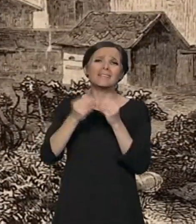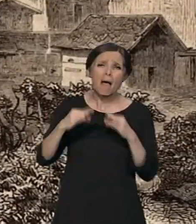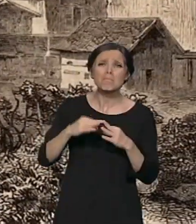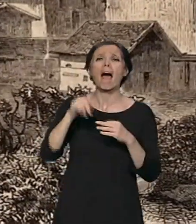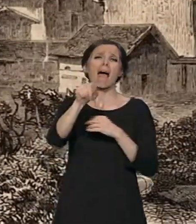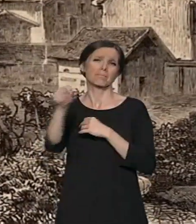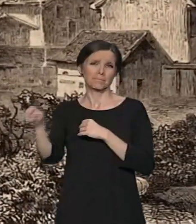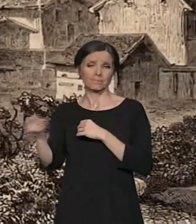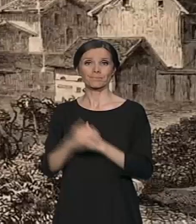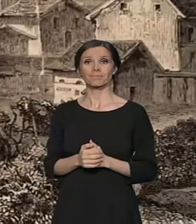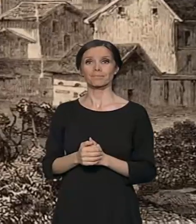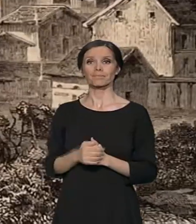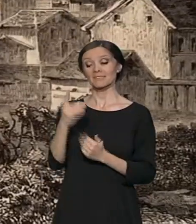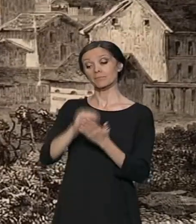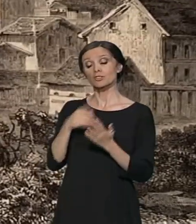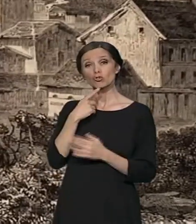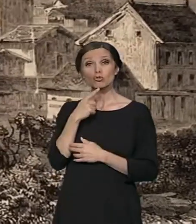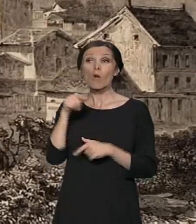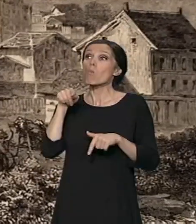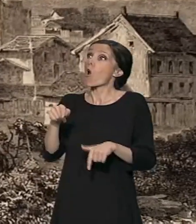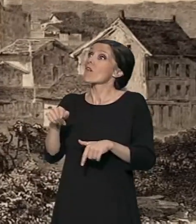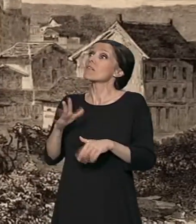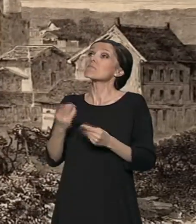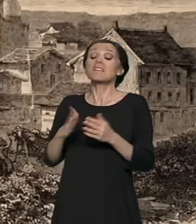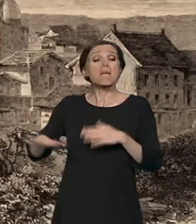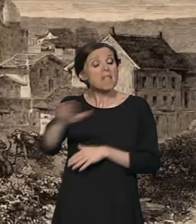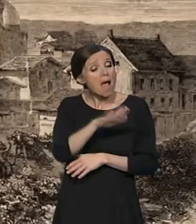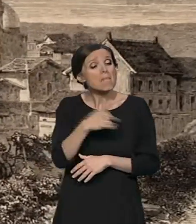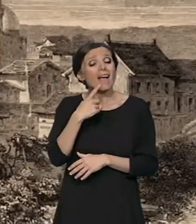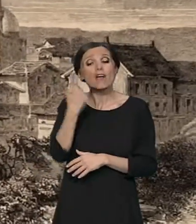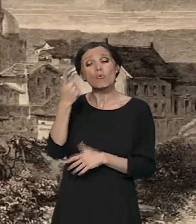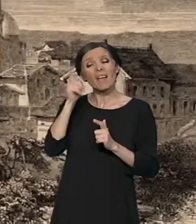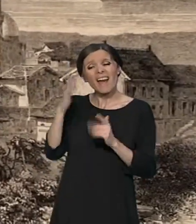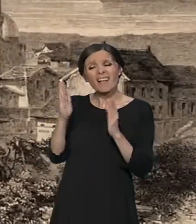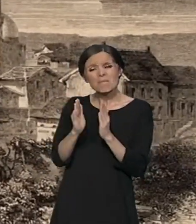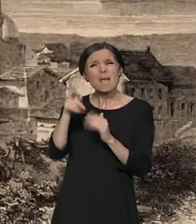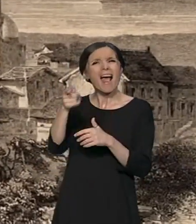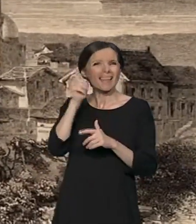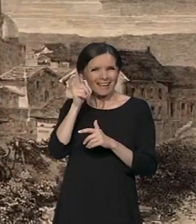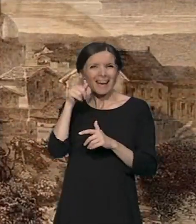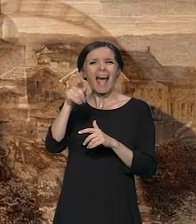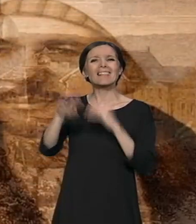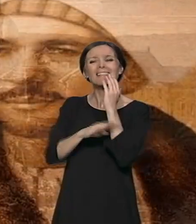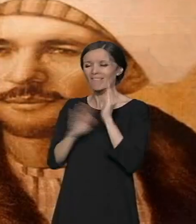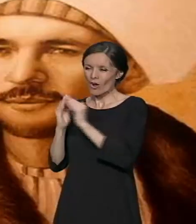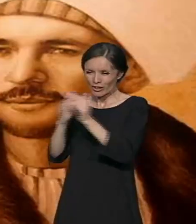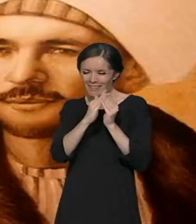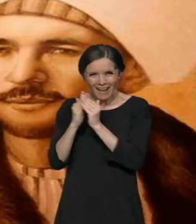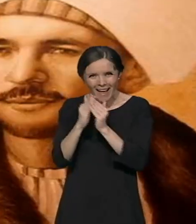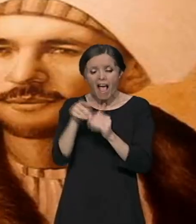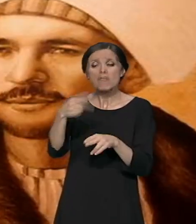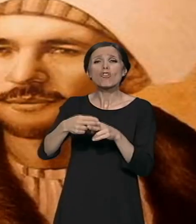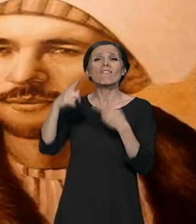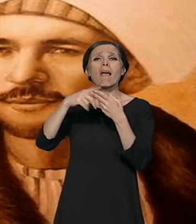zemljama mali grad od drveta nazivaju Palankom, zapisao je turski putopisac Evlija